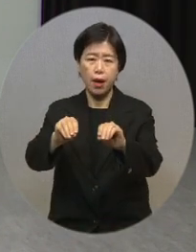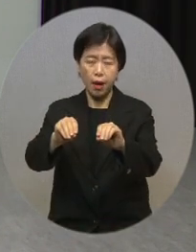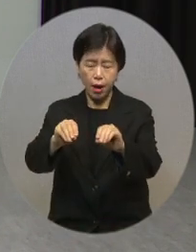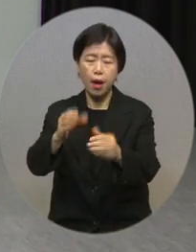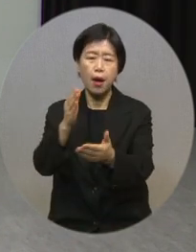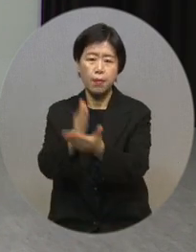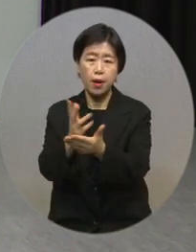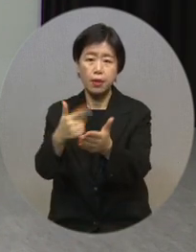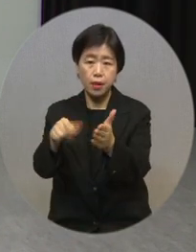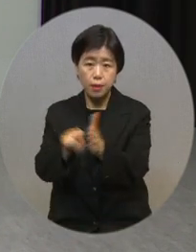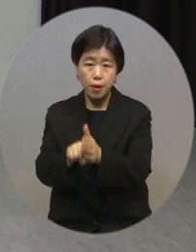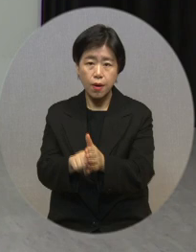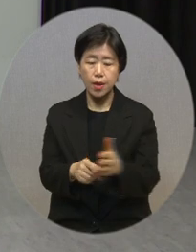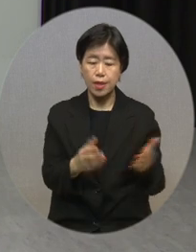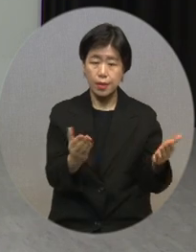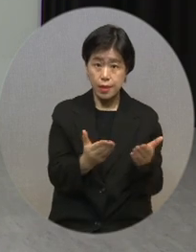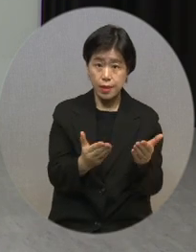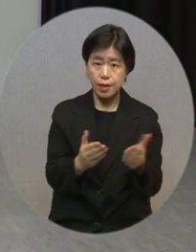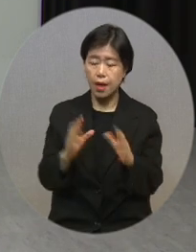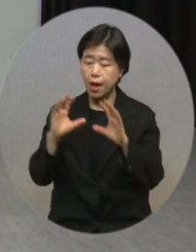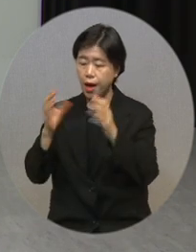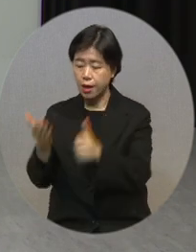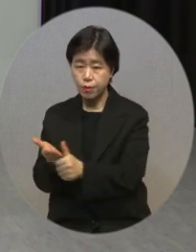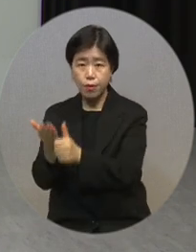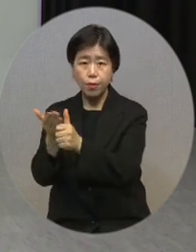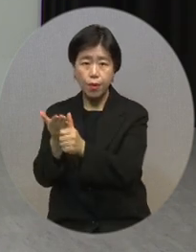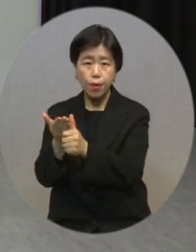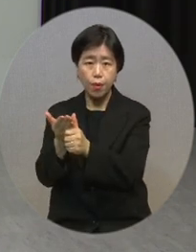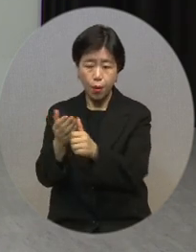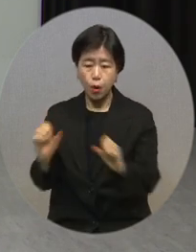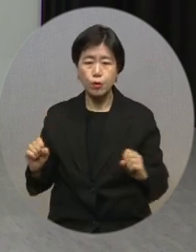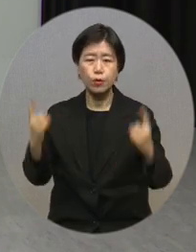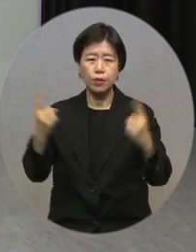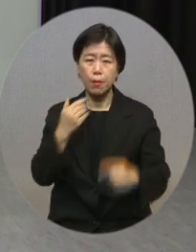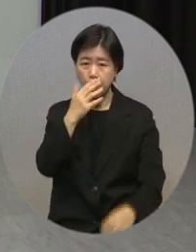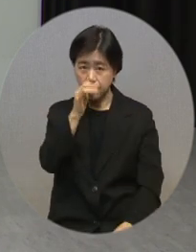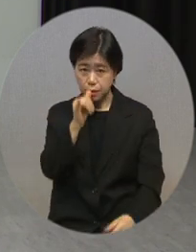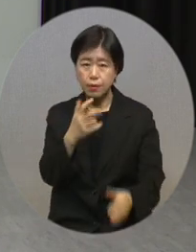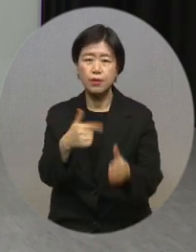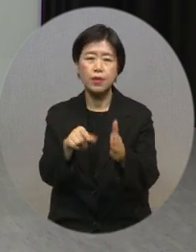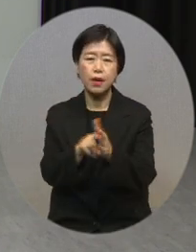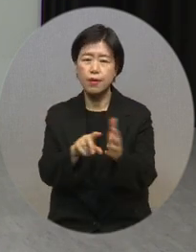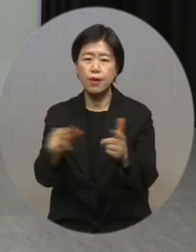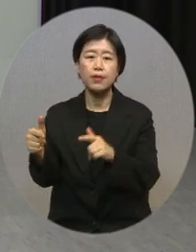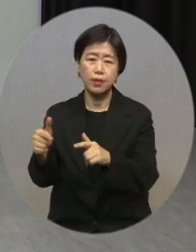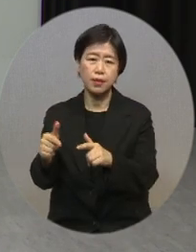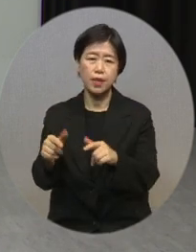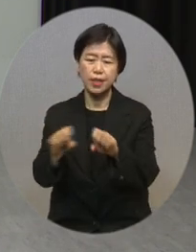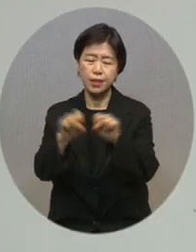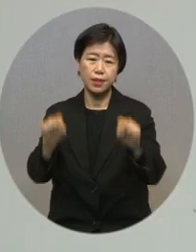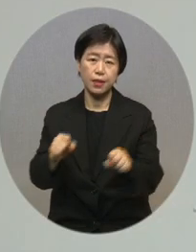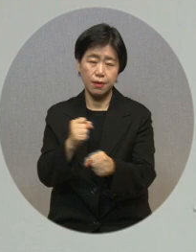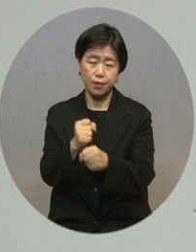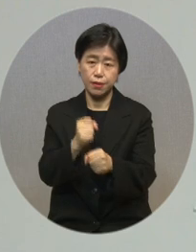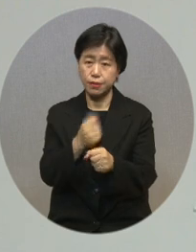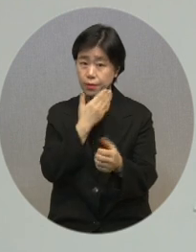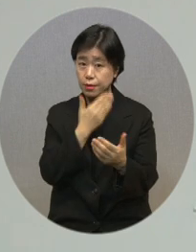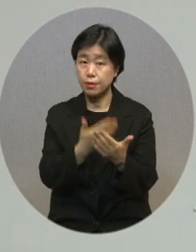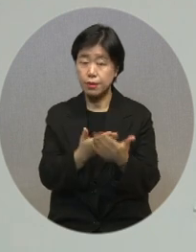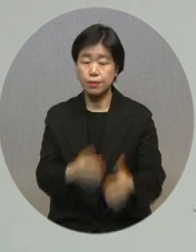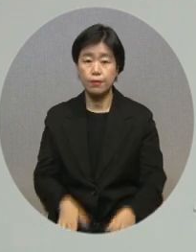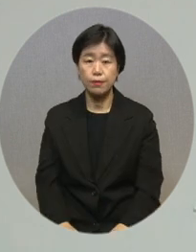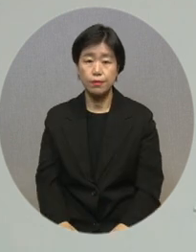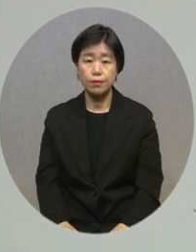계속 일과 육아를 병행할 수 있는 고용 관행을 구축해 나가는 것이 중요한 과제가 네. 그 될 수 있을 것 같고요. 네. 또